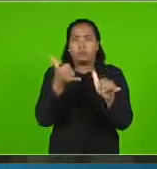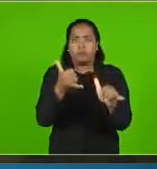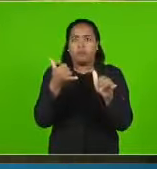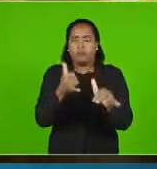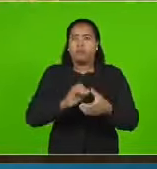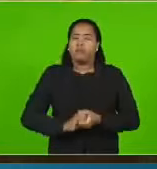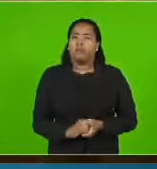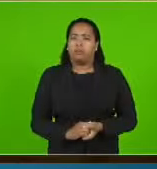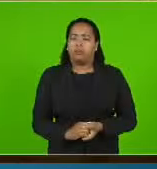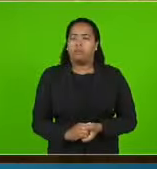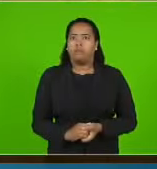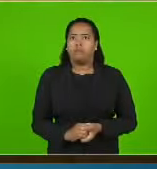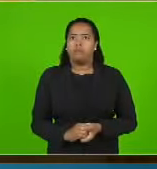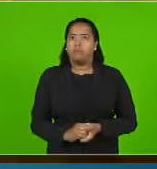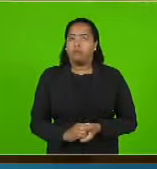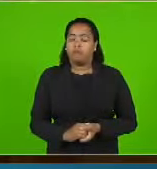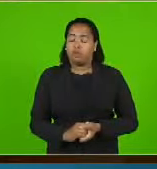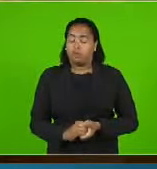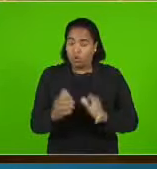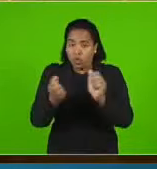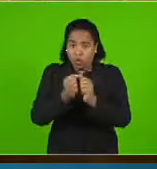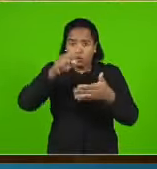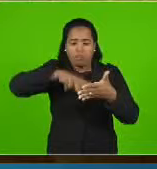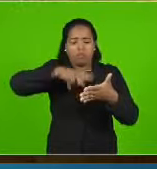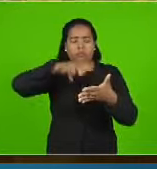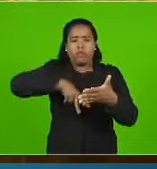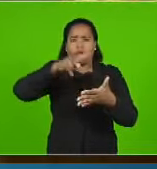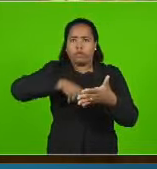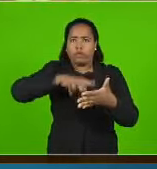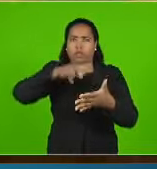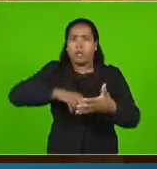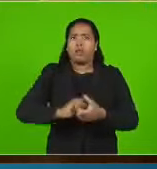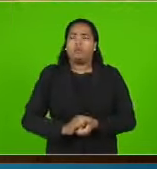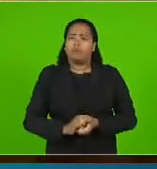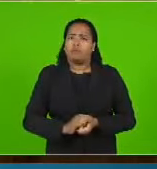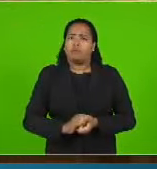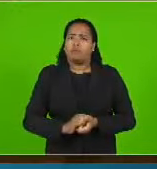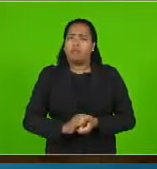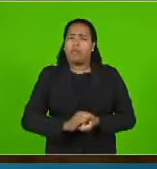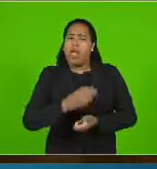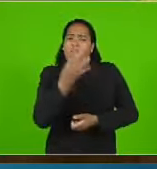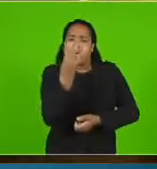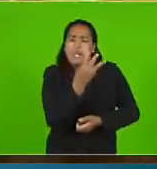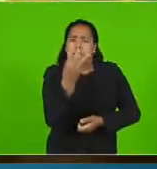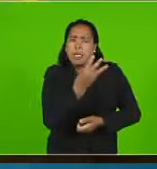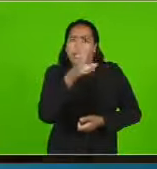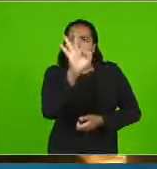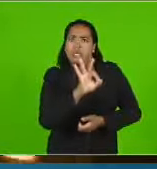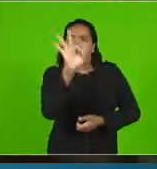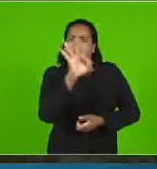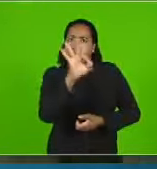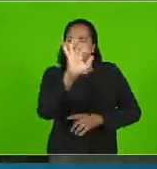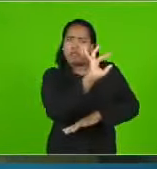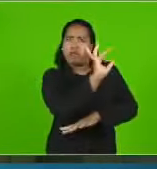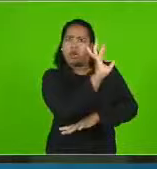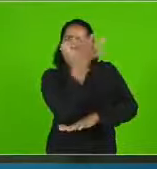трубу. И третья часть, давайте вместе со мной, Откровение 8.7. И третья часть дерев сгорела,